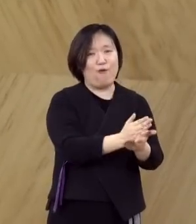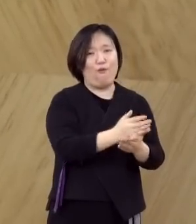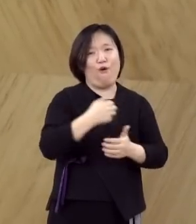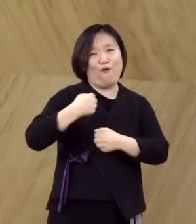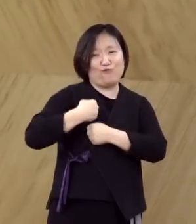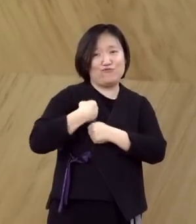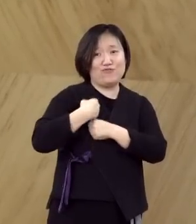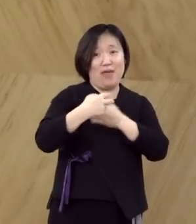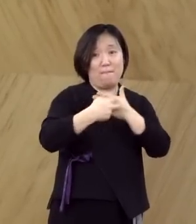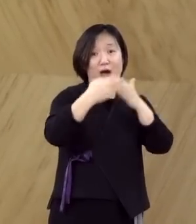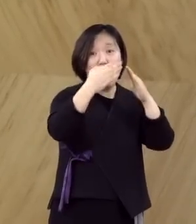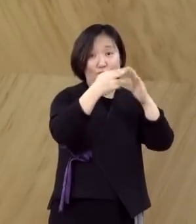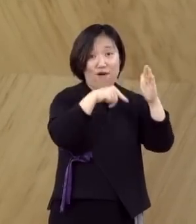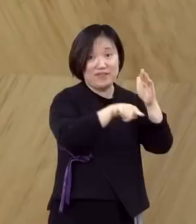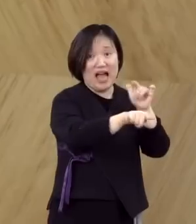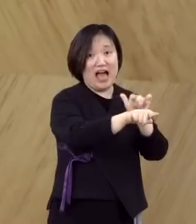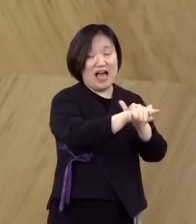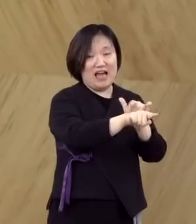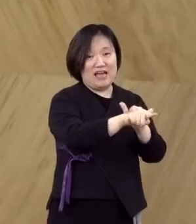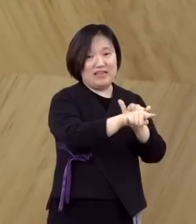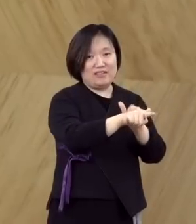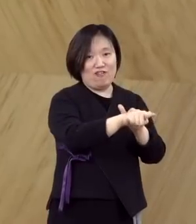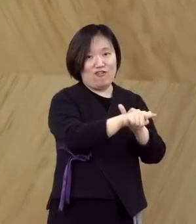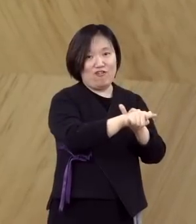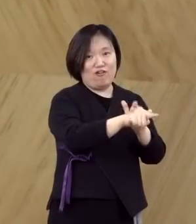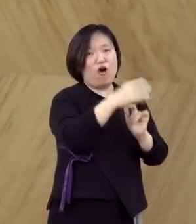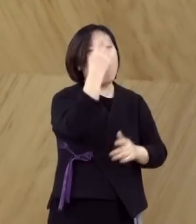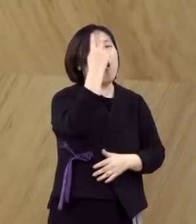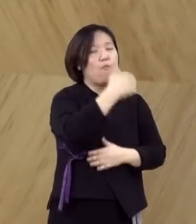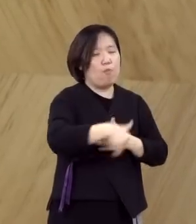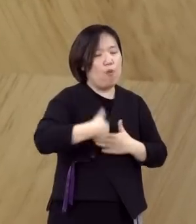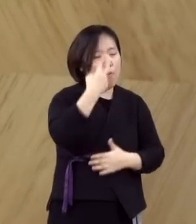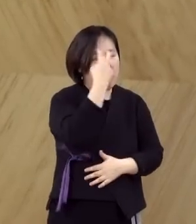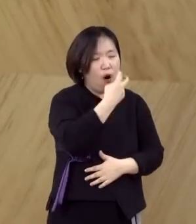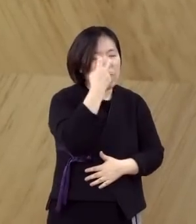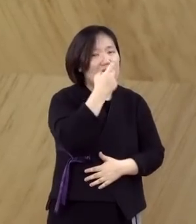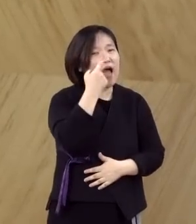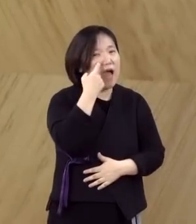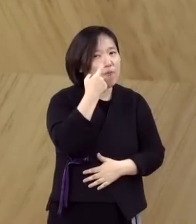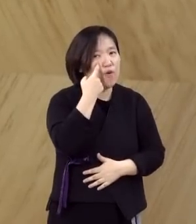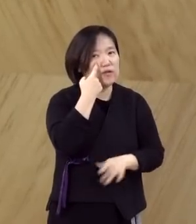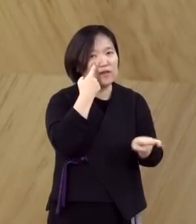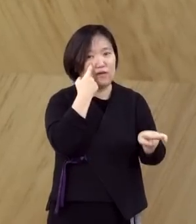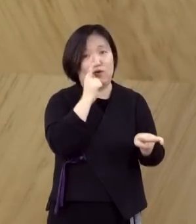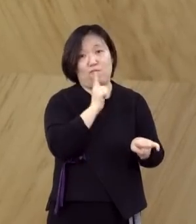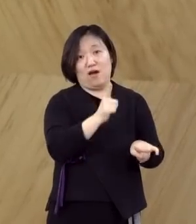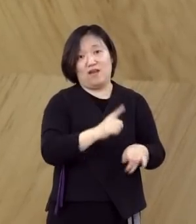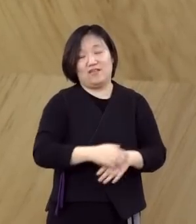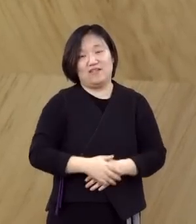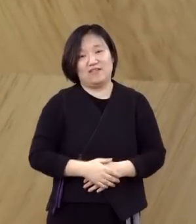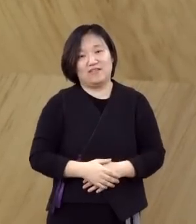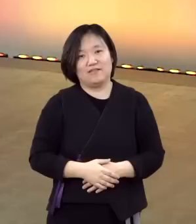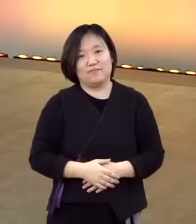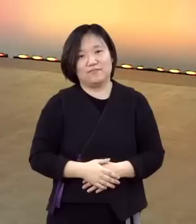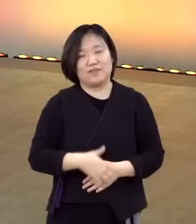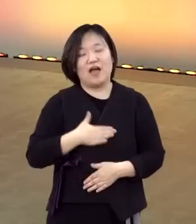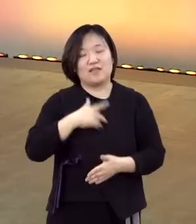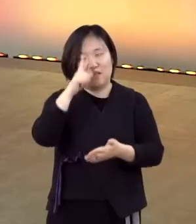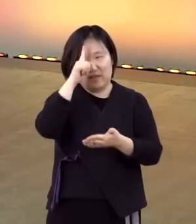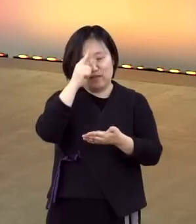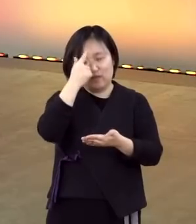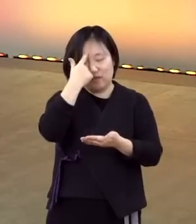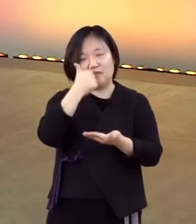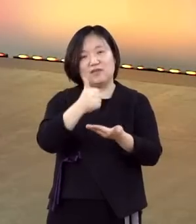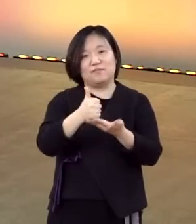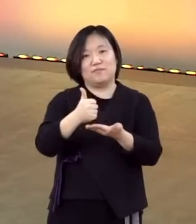군병원에가서 진찰받아보세요."그녀가그렇게 말했어요.